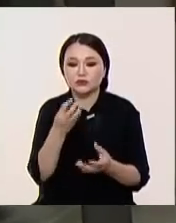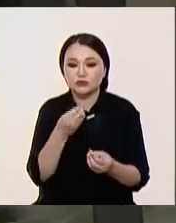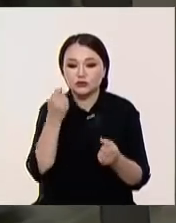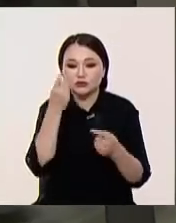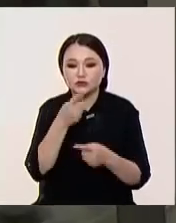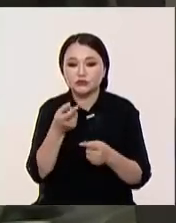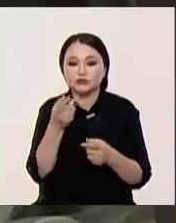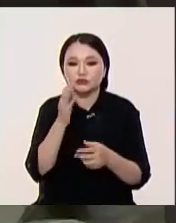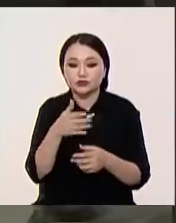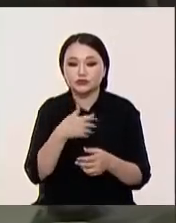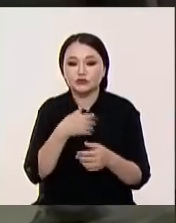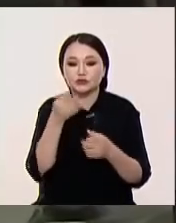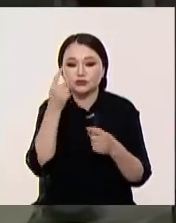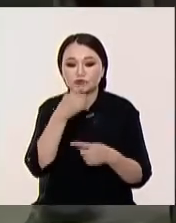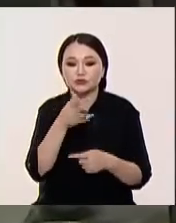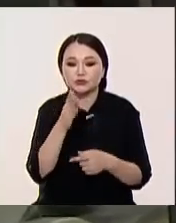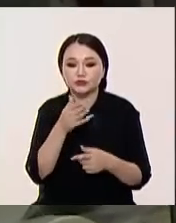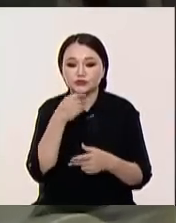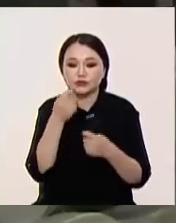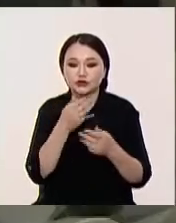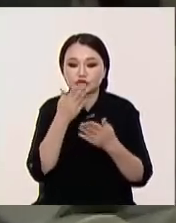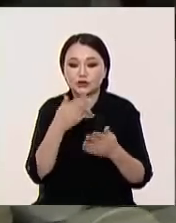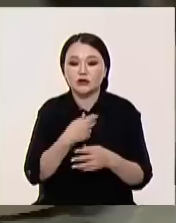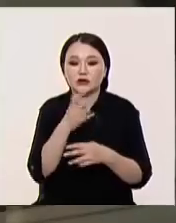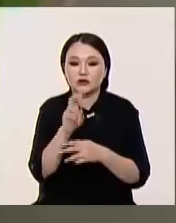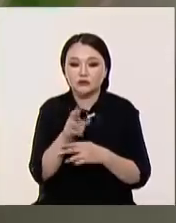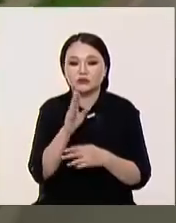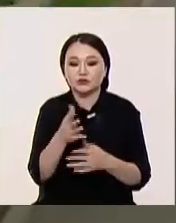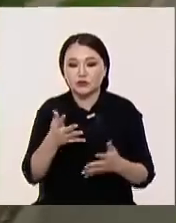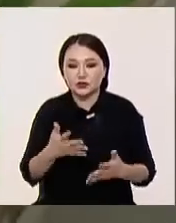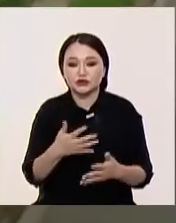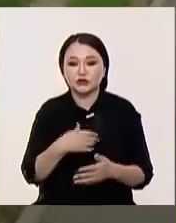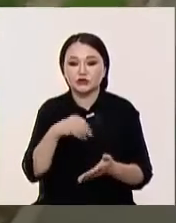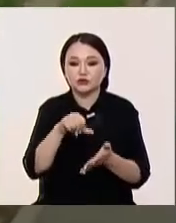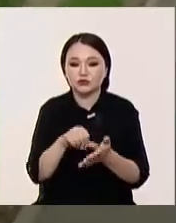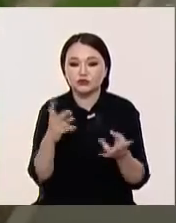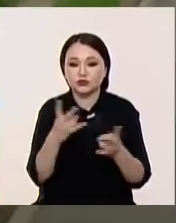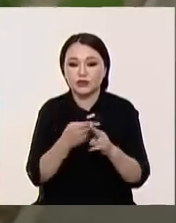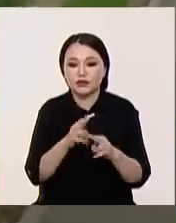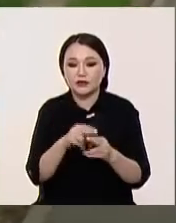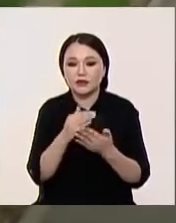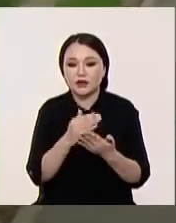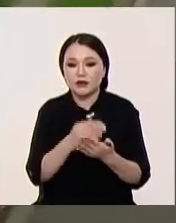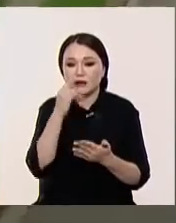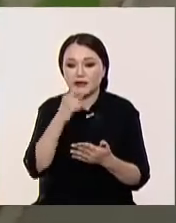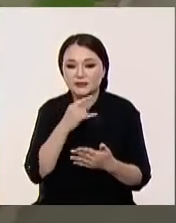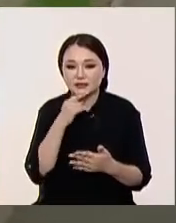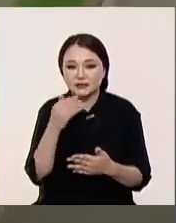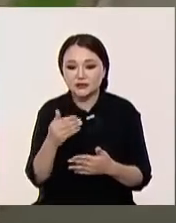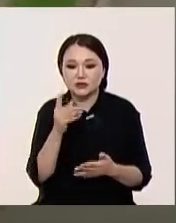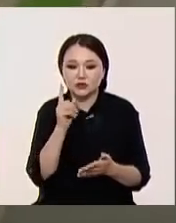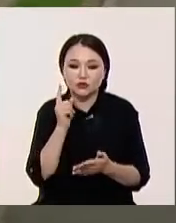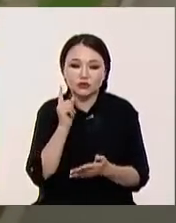дейін. Сосын беруге барамын әрине. Қатысу керек, бұл әрбір қазақстандықтың борышы